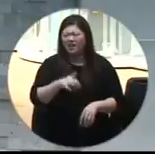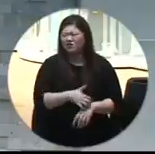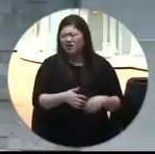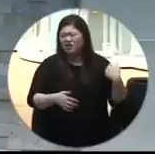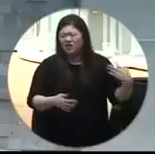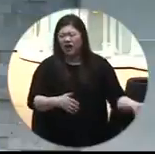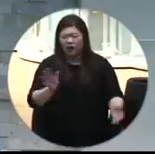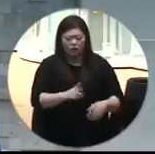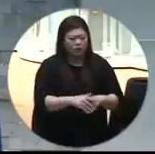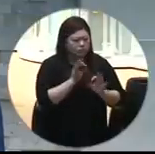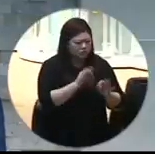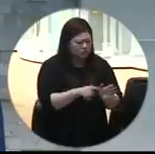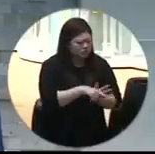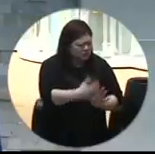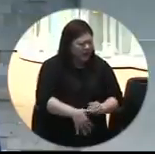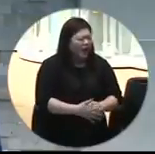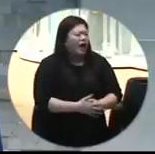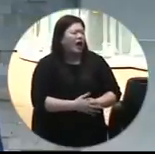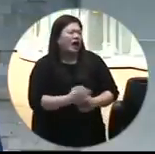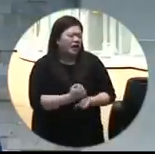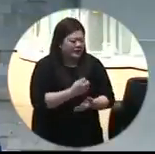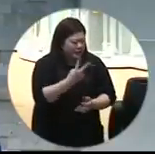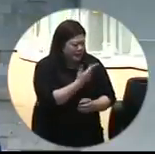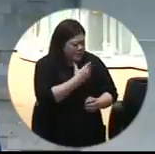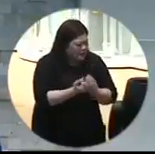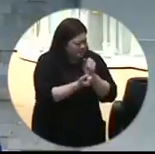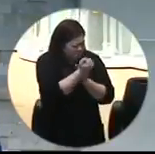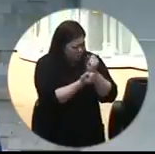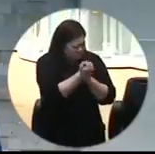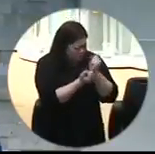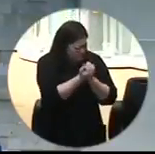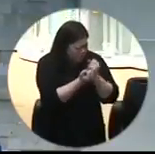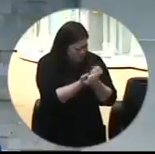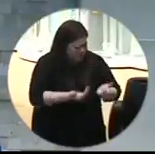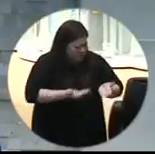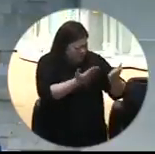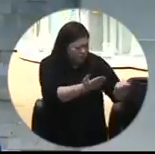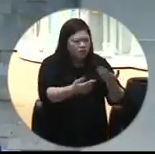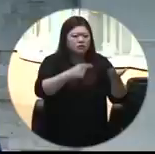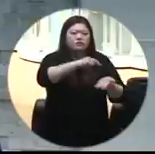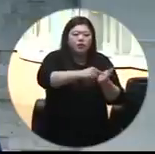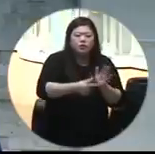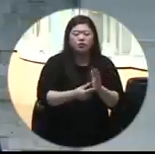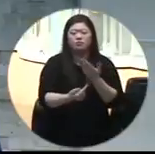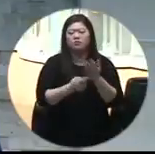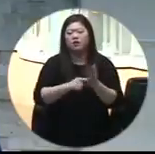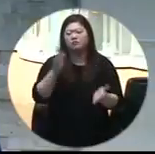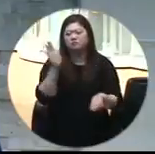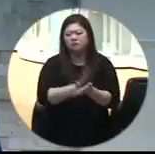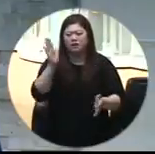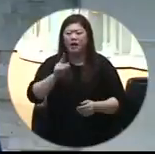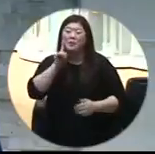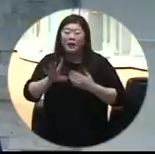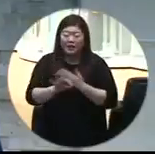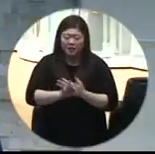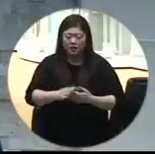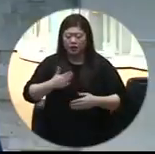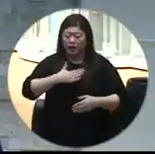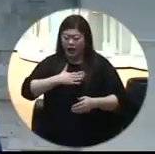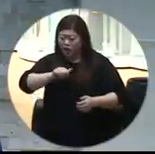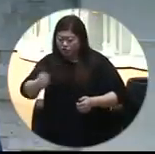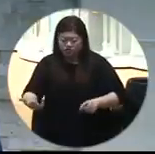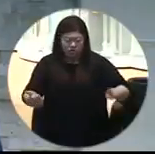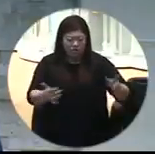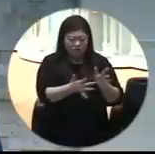통해서 복음 안 들으면 저 사람 복음 들을 기회가 없어서 지역 가면 내가 책임 물을 텐데 저들에게 저 사람에게 복음을